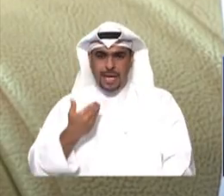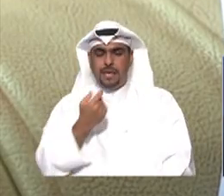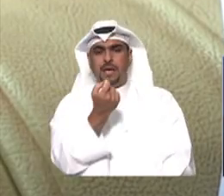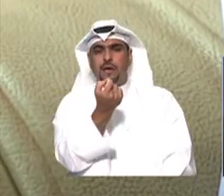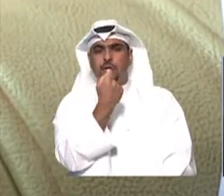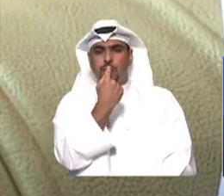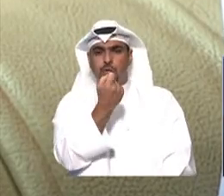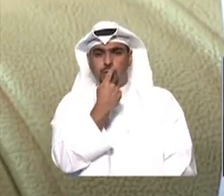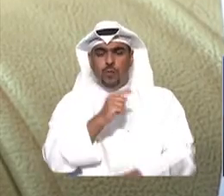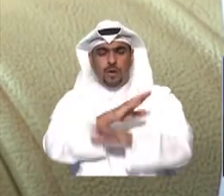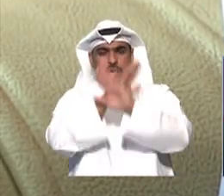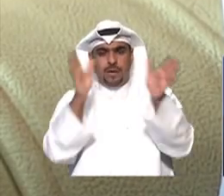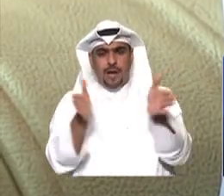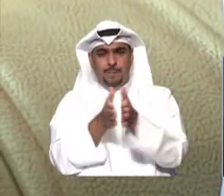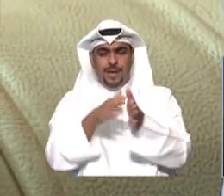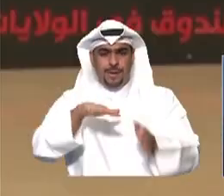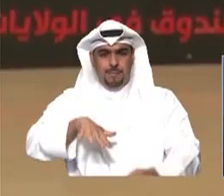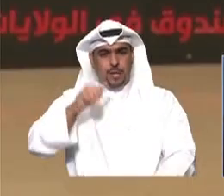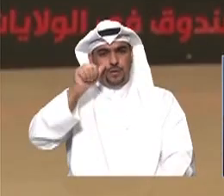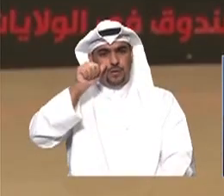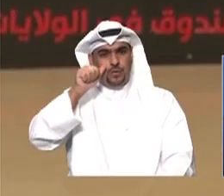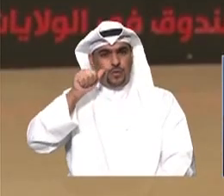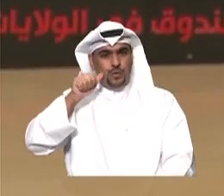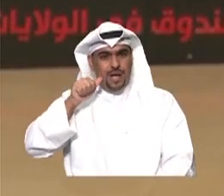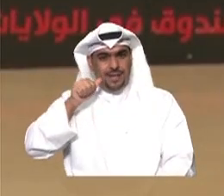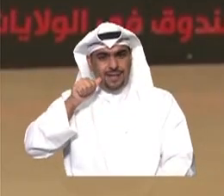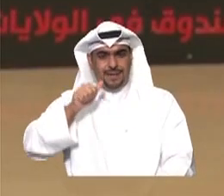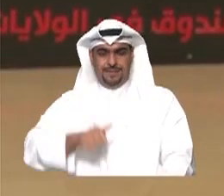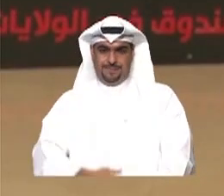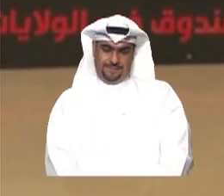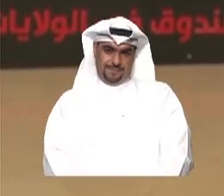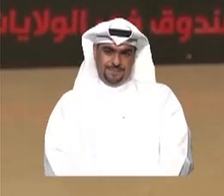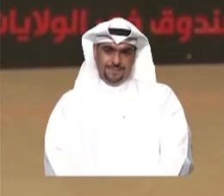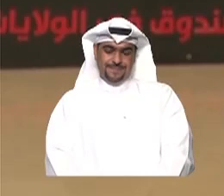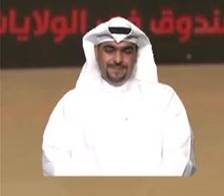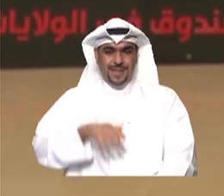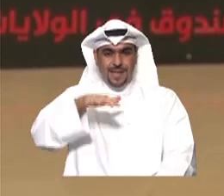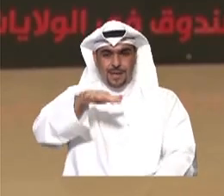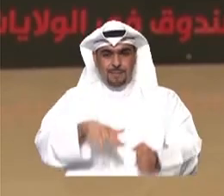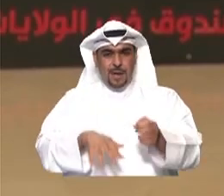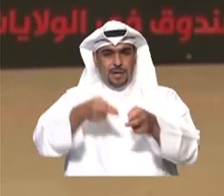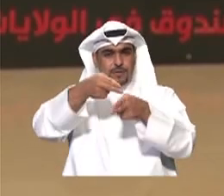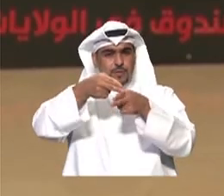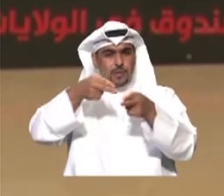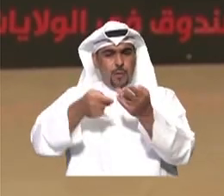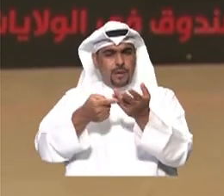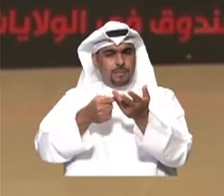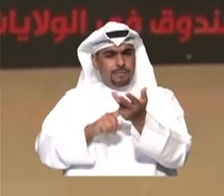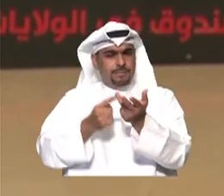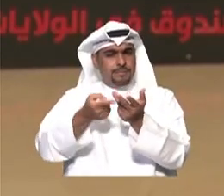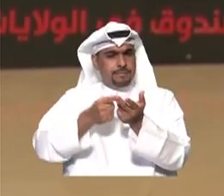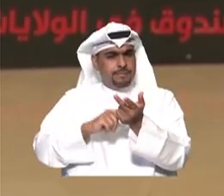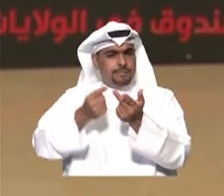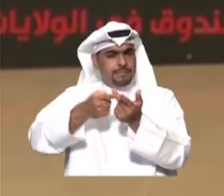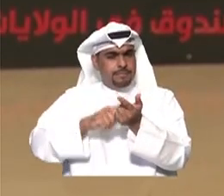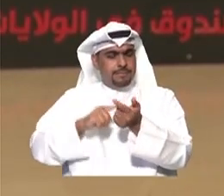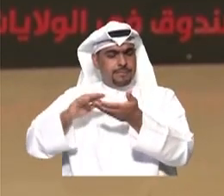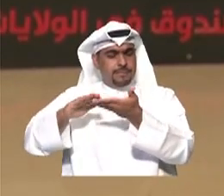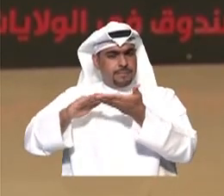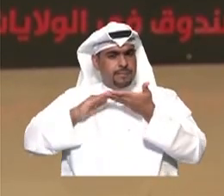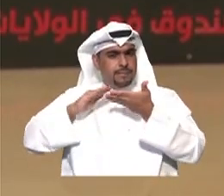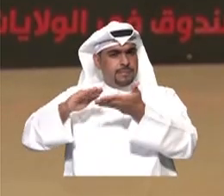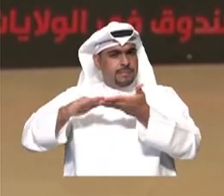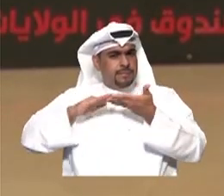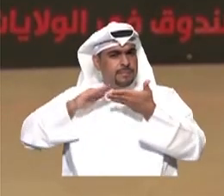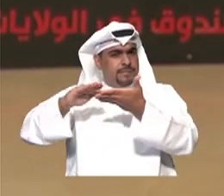في الخرطوم وولايات السودان. أدوار كويتية إنسانية تتنوع في السودان من خلال منظمات دولة